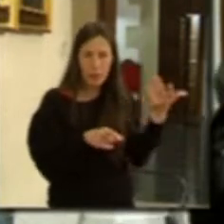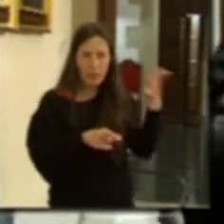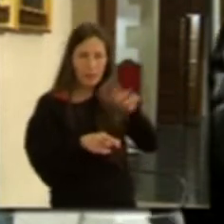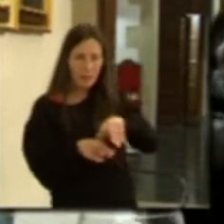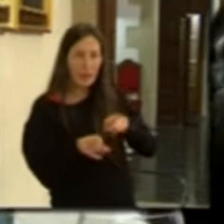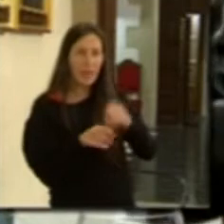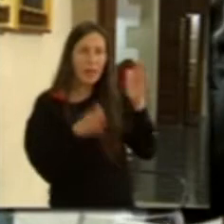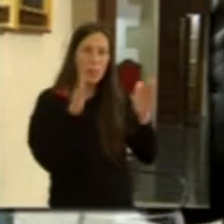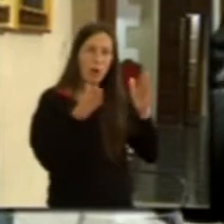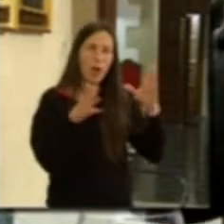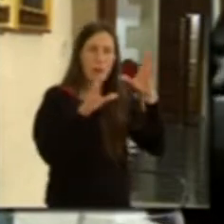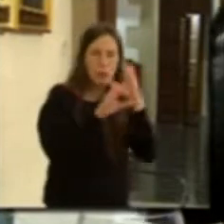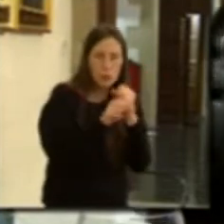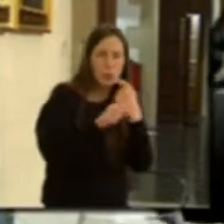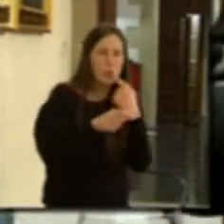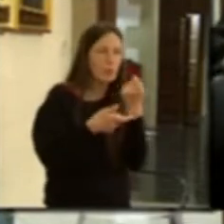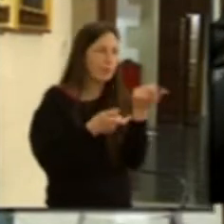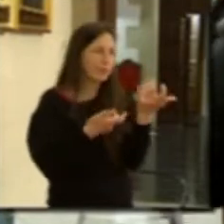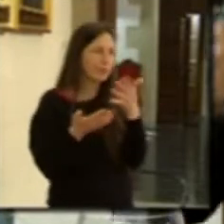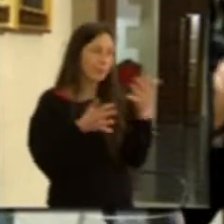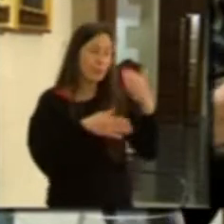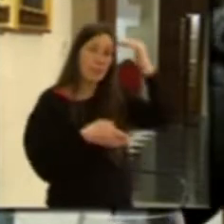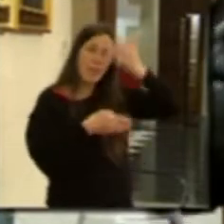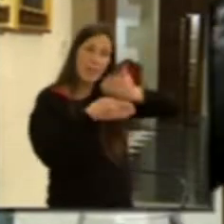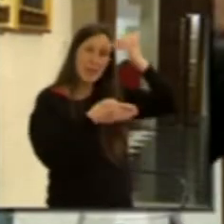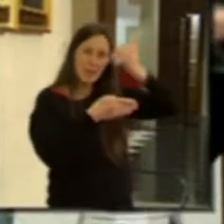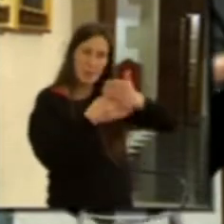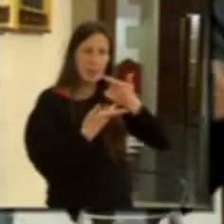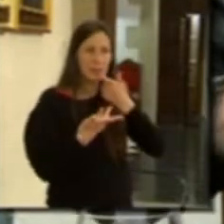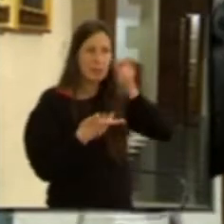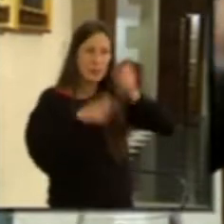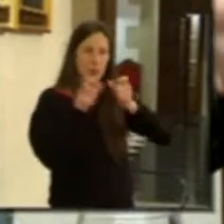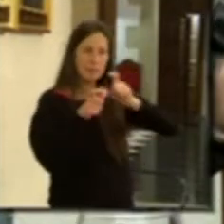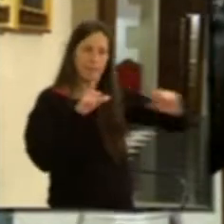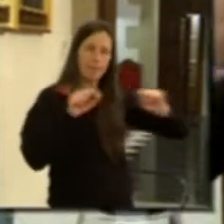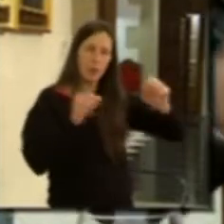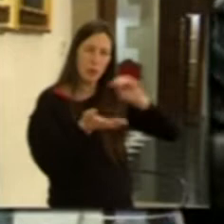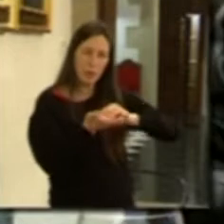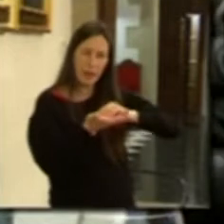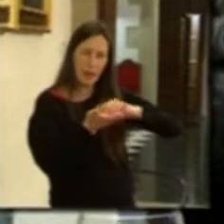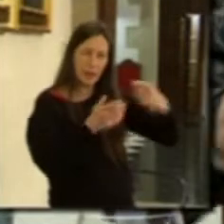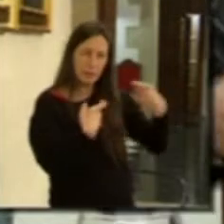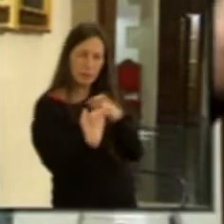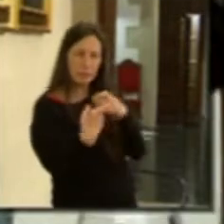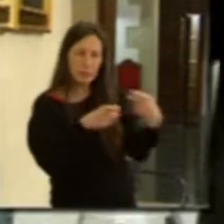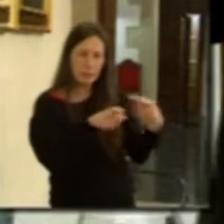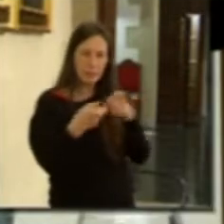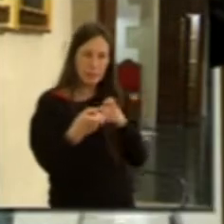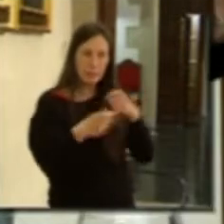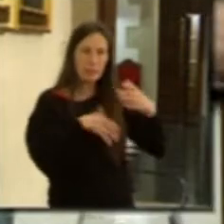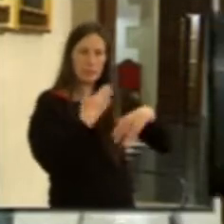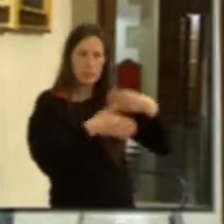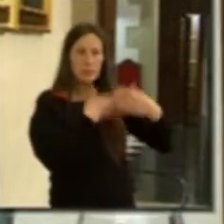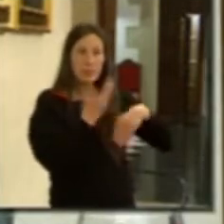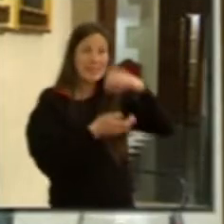les ciutats queden com perden població, la gent se'n va, tenim uns conflictes, i hem d'esperar molts